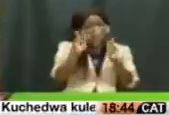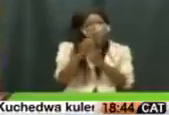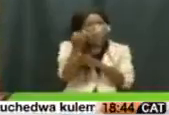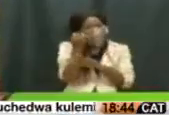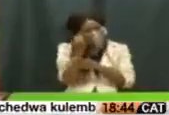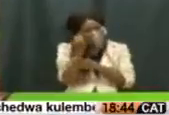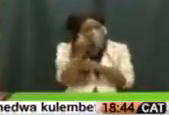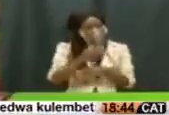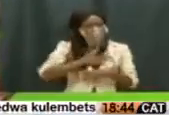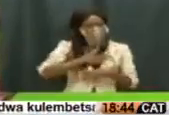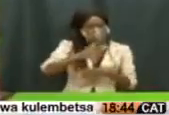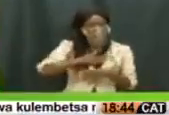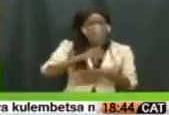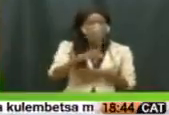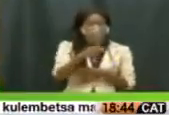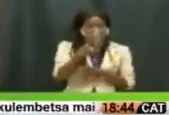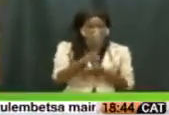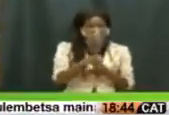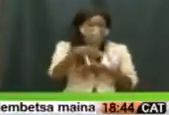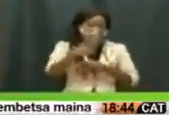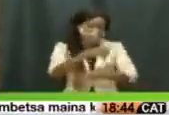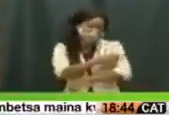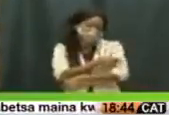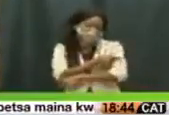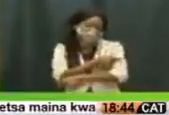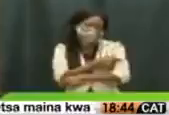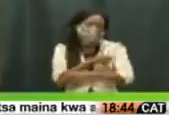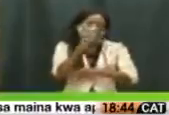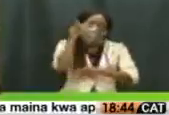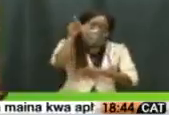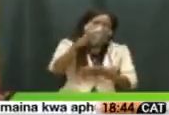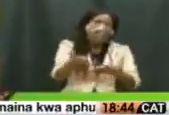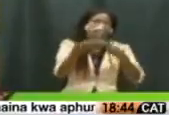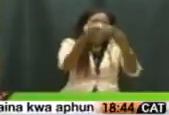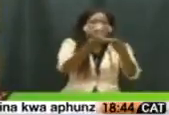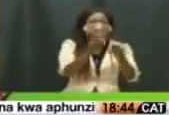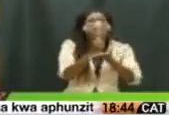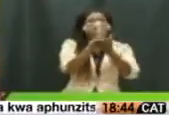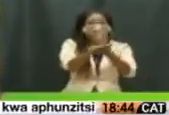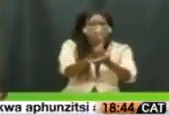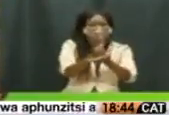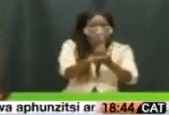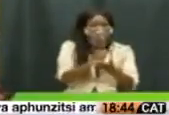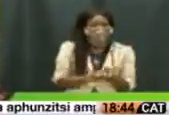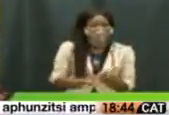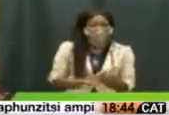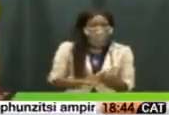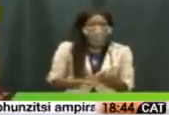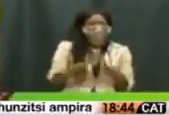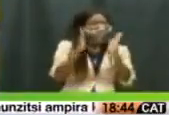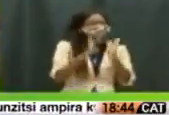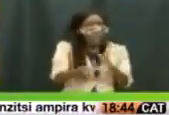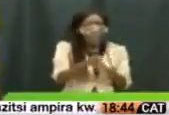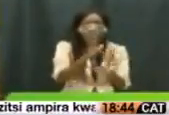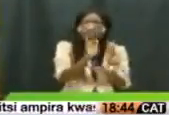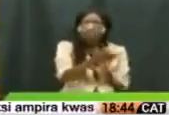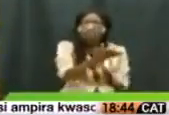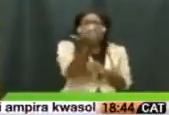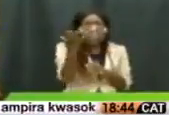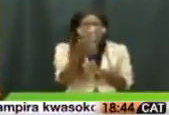chithandizo chimaperekedwa kuti uthandizidwe sikuti onse amene amaikidwa